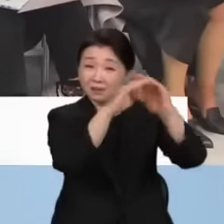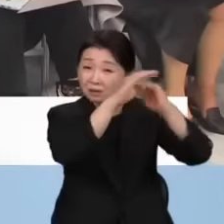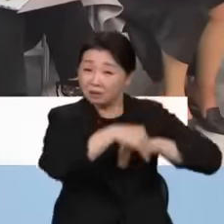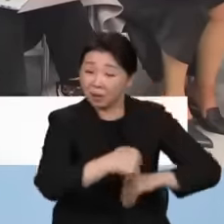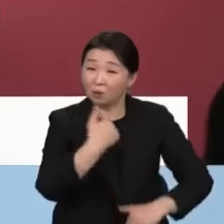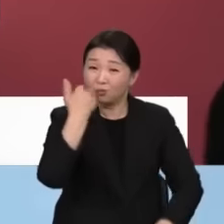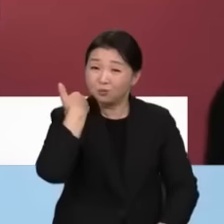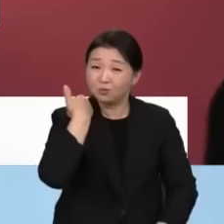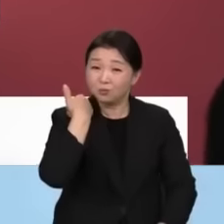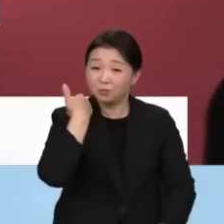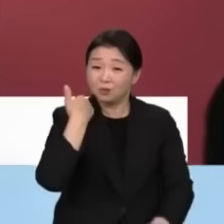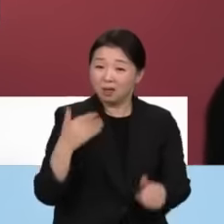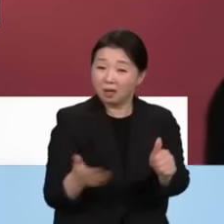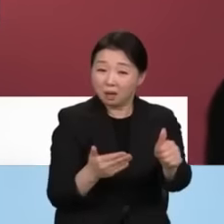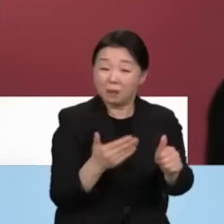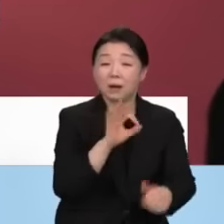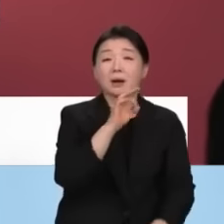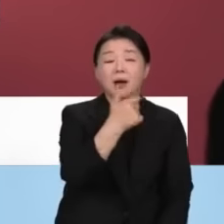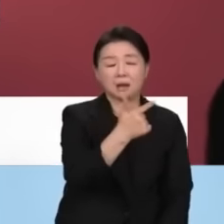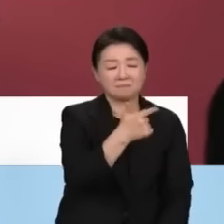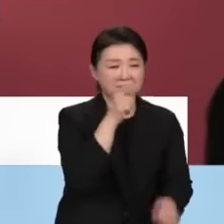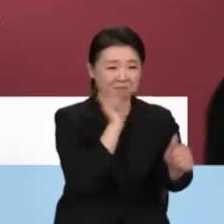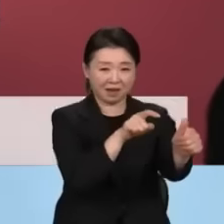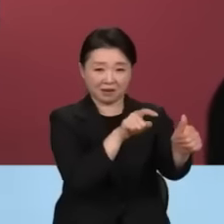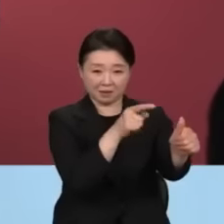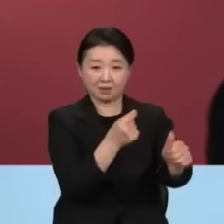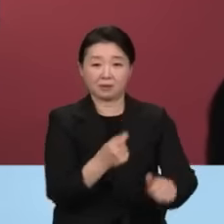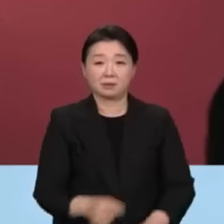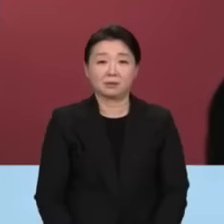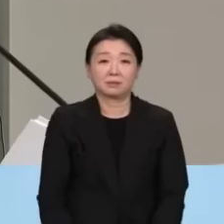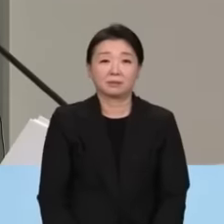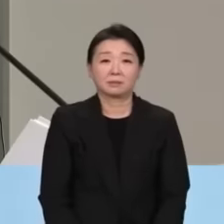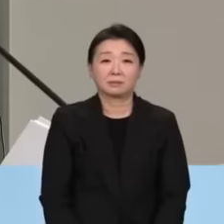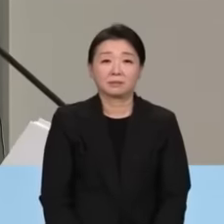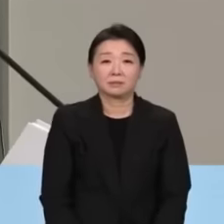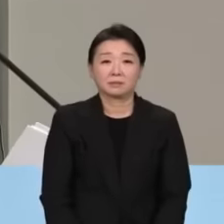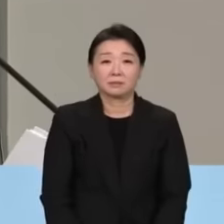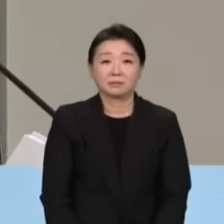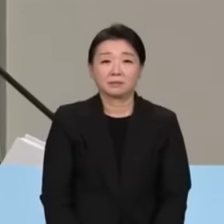배후로 사실상 한 위원장을 지목했습니다. 직접 들어보시죠.